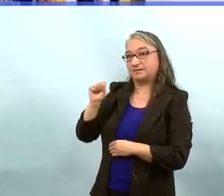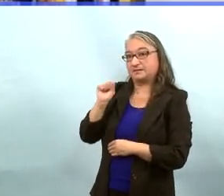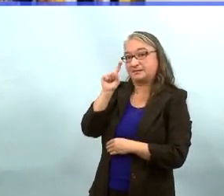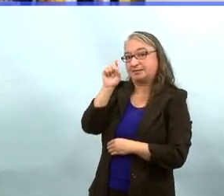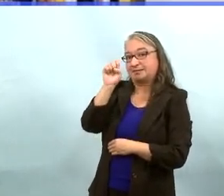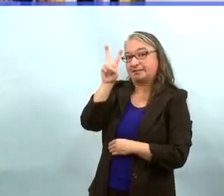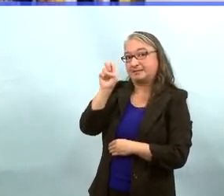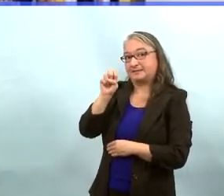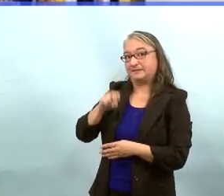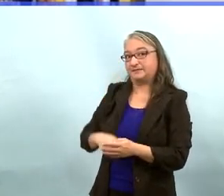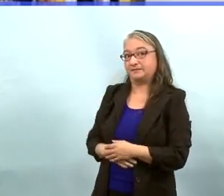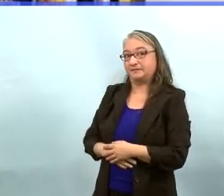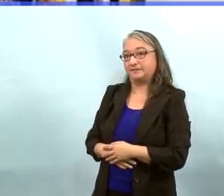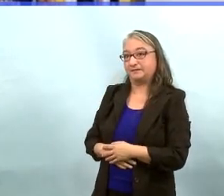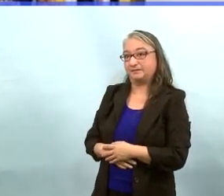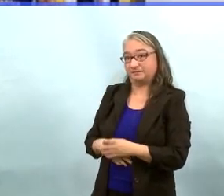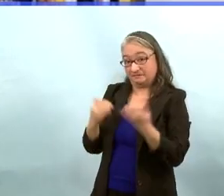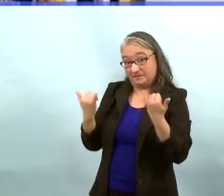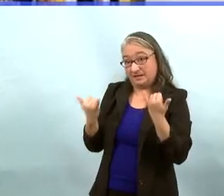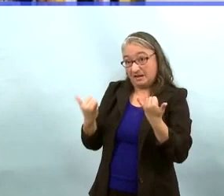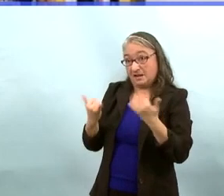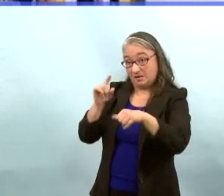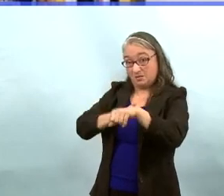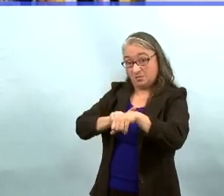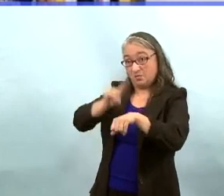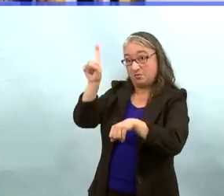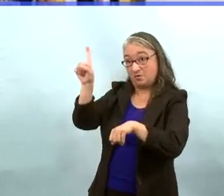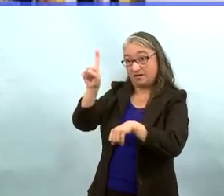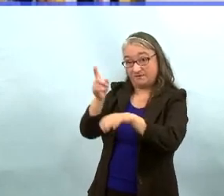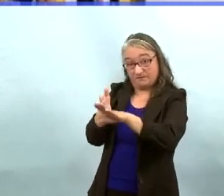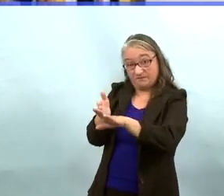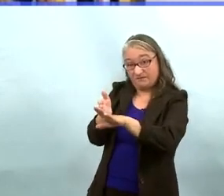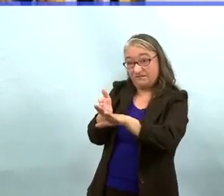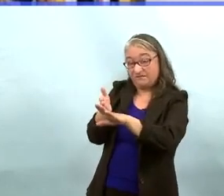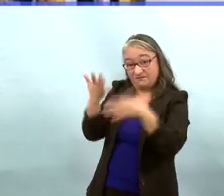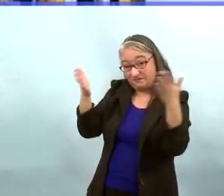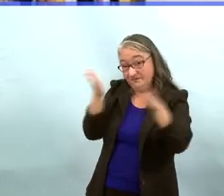pris à 13 h aujourd'hui. Est-ce que ça vous encourage?